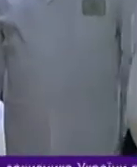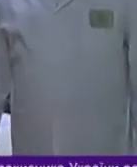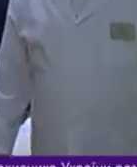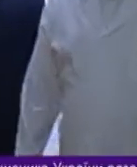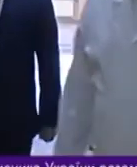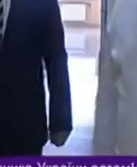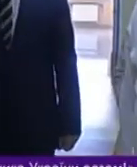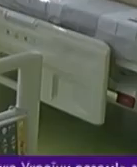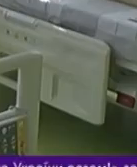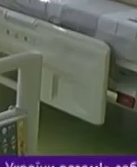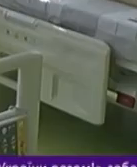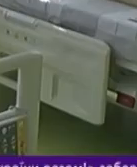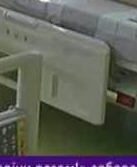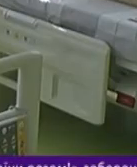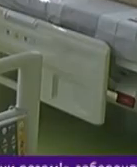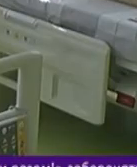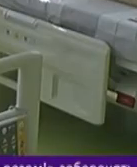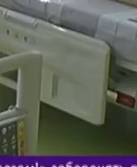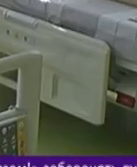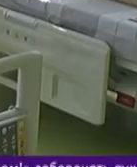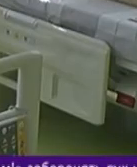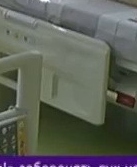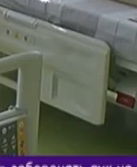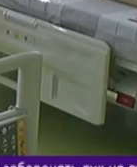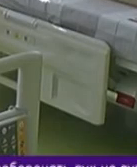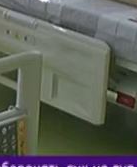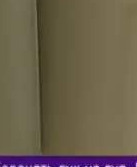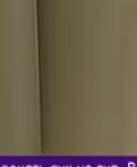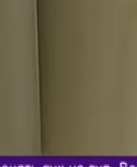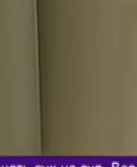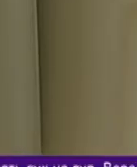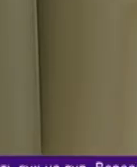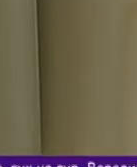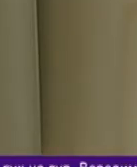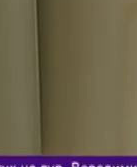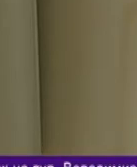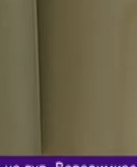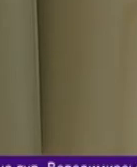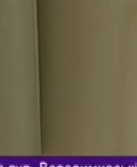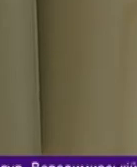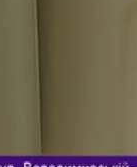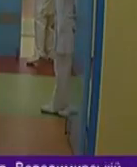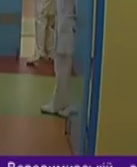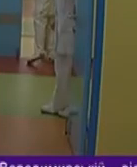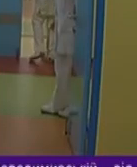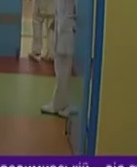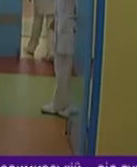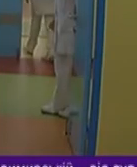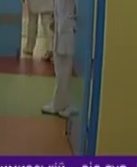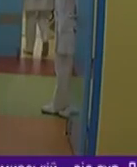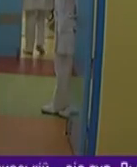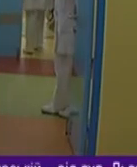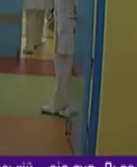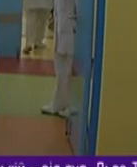собі завдання міська влада. Цього року на галузь охорони здоров'я з міського бюджету виділили 9 мільярдів гривень. Це на